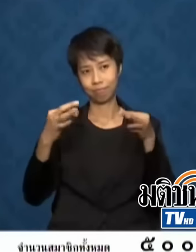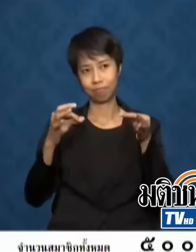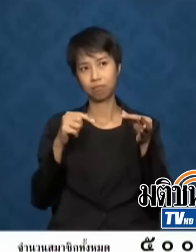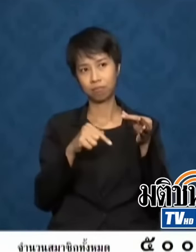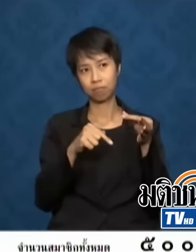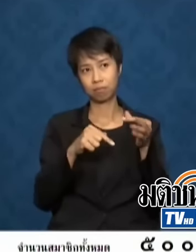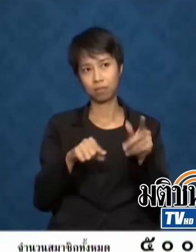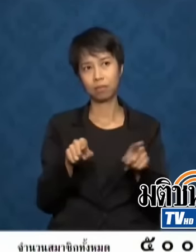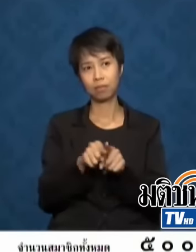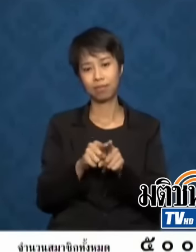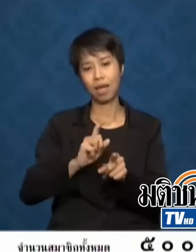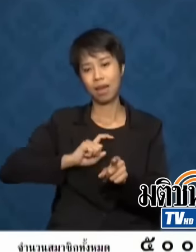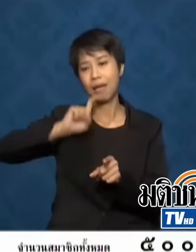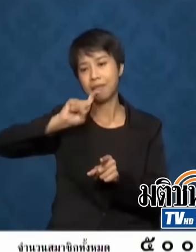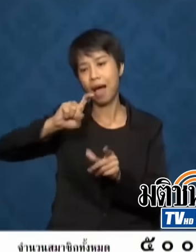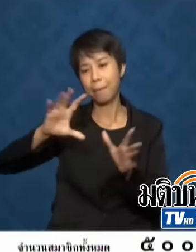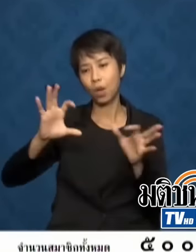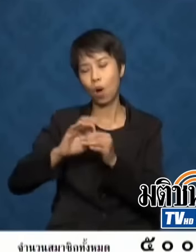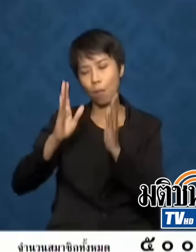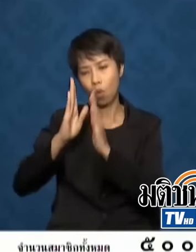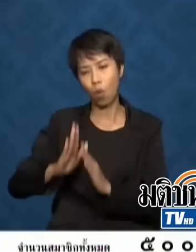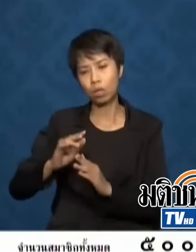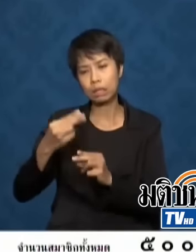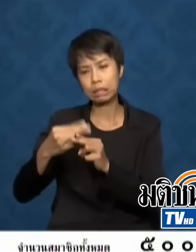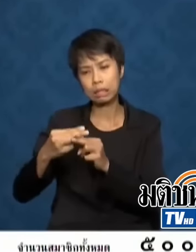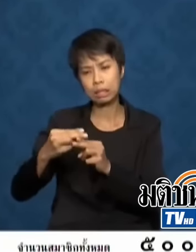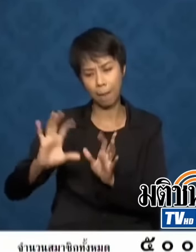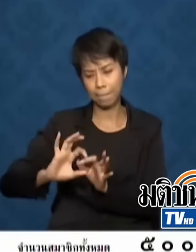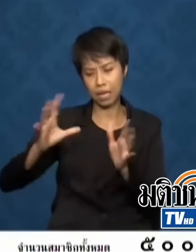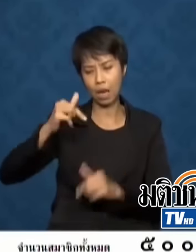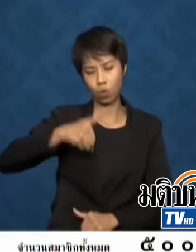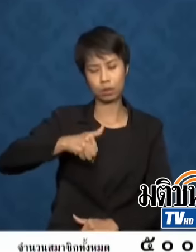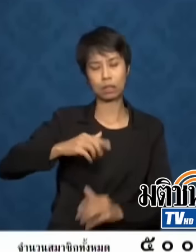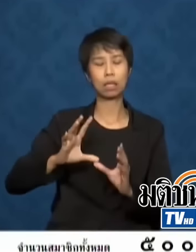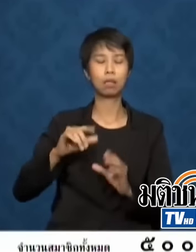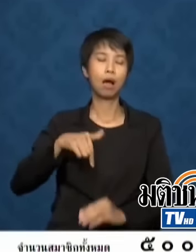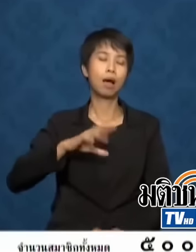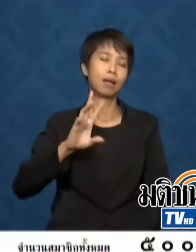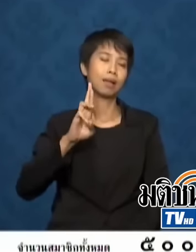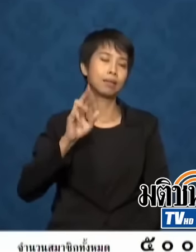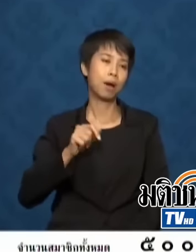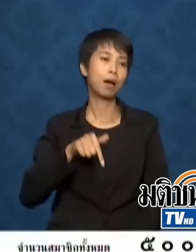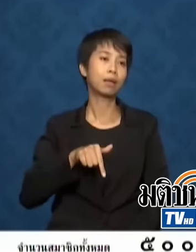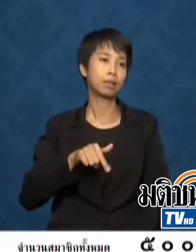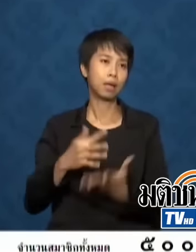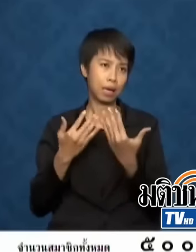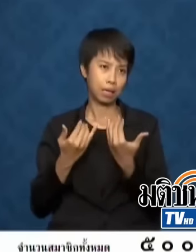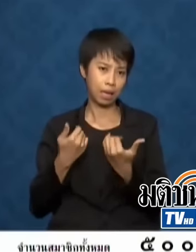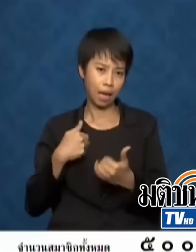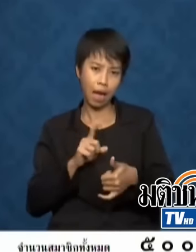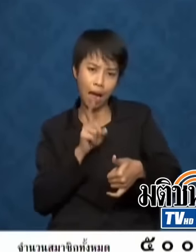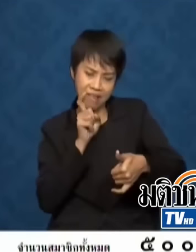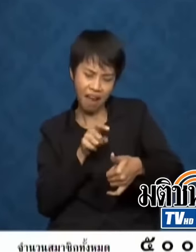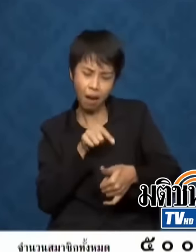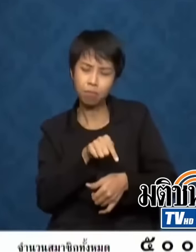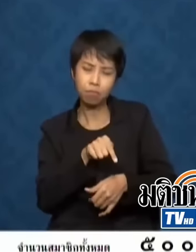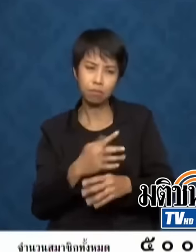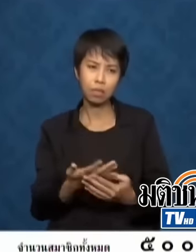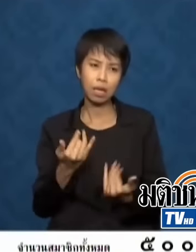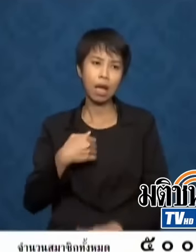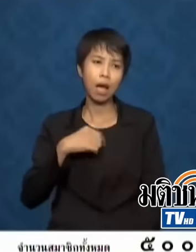คคลภายนอกอย่างชัดเจนผมด้วยความเคารพท่านประธานนะครับกระทู้ถามลักษณะเช่นนี้ครับ